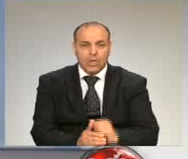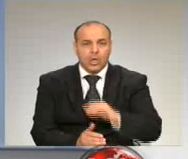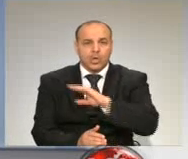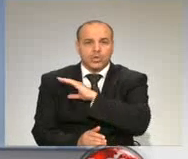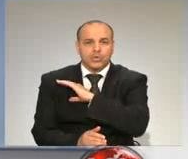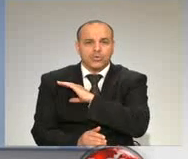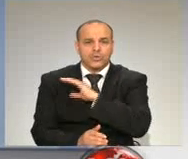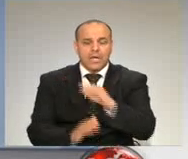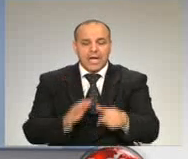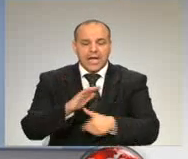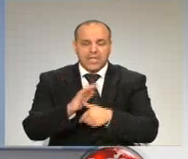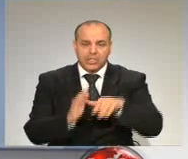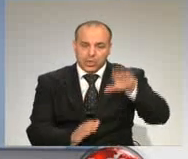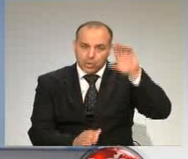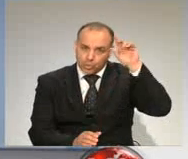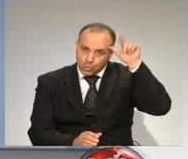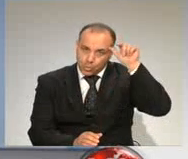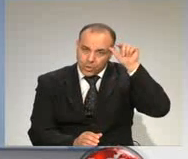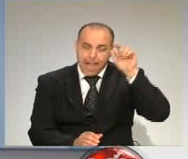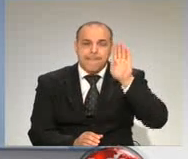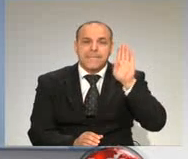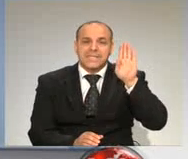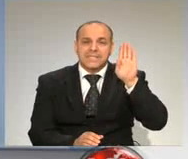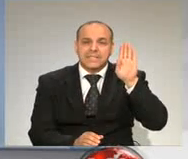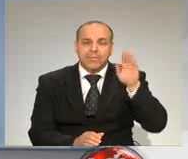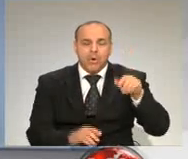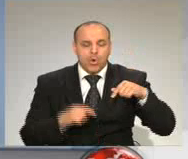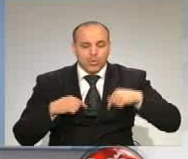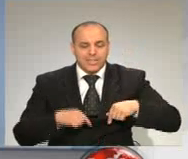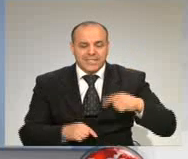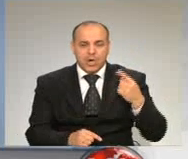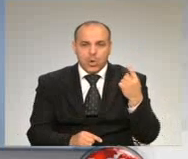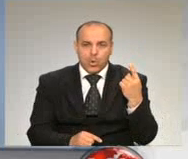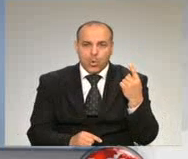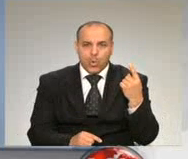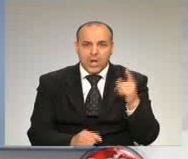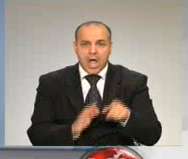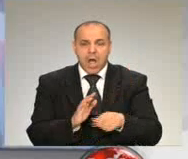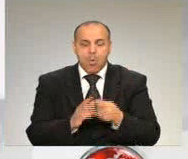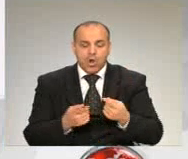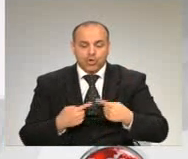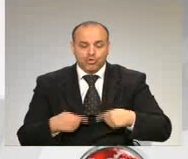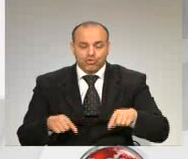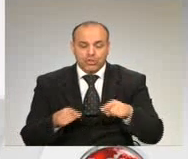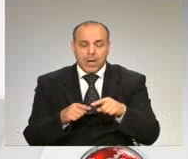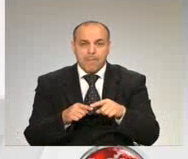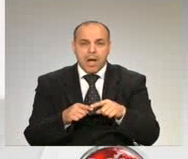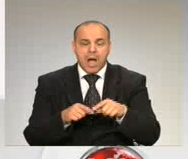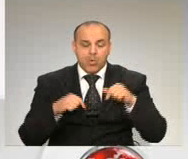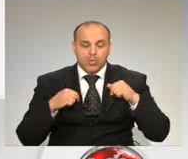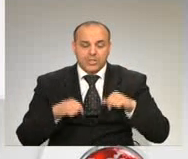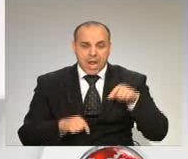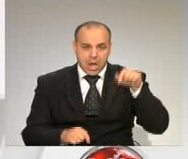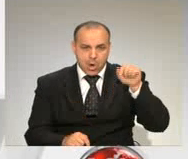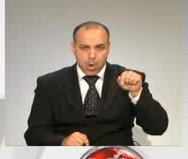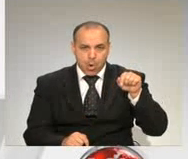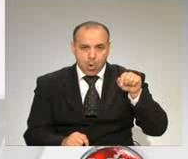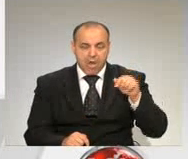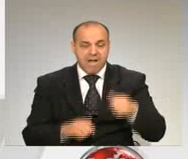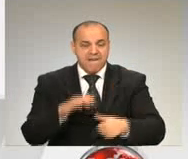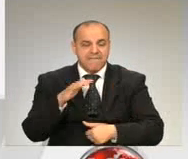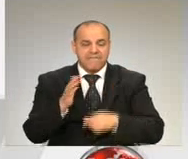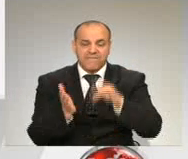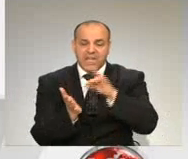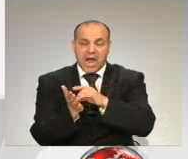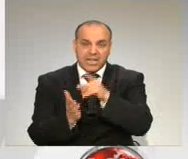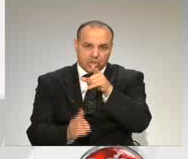يشرف رئيس الجمهورية الباجي قيد السبسي ورئيس الحكومة لحبي بالصيد على أول اجتماع لمجلس الوزراء اليوم بالقصر الرئاسي